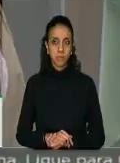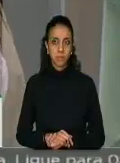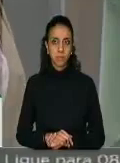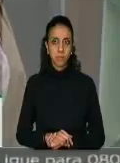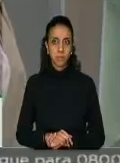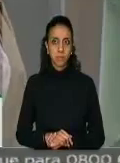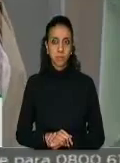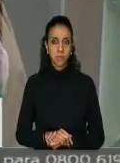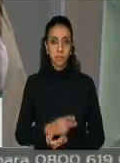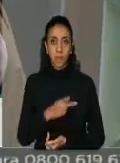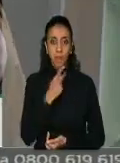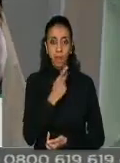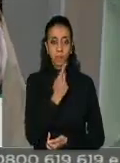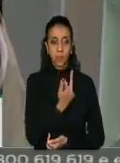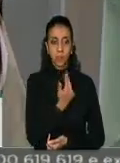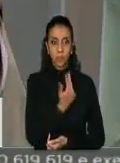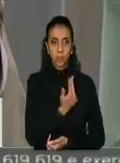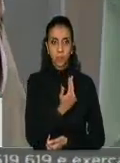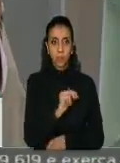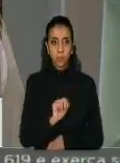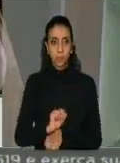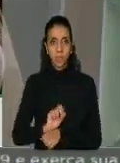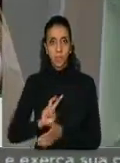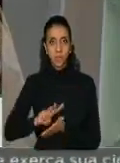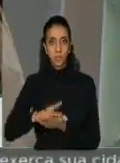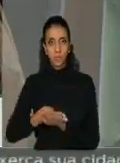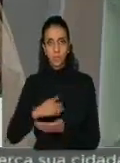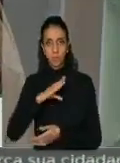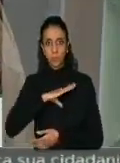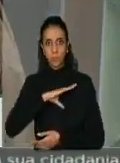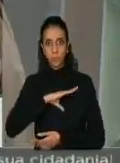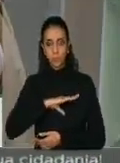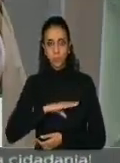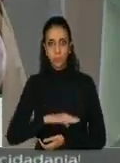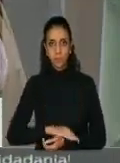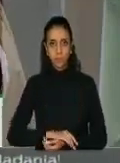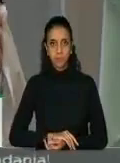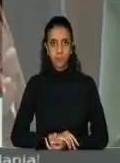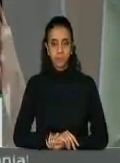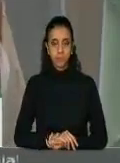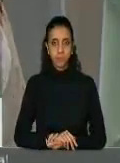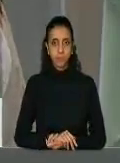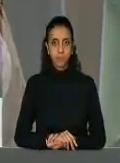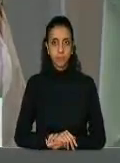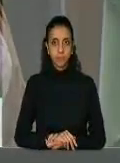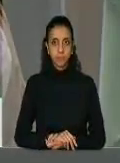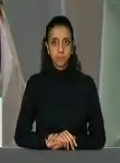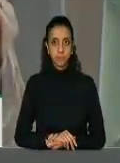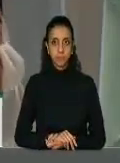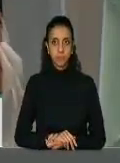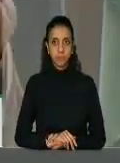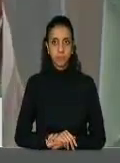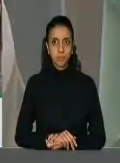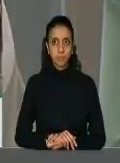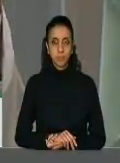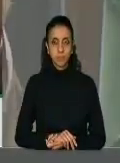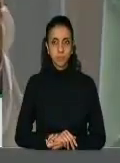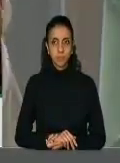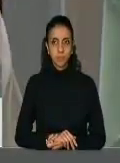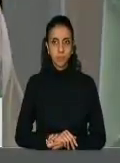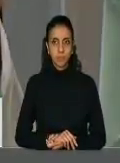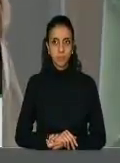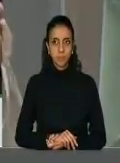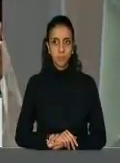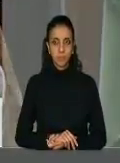من رواده ومن المعتنقين لهذا الدين العظيم. هذا البلد بلد